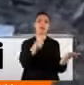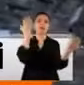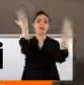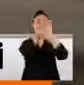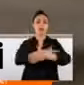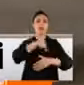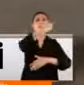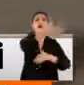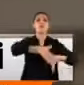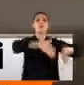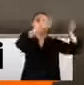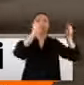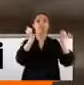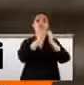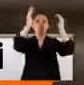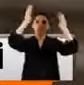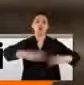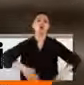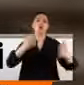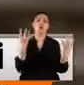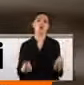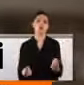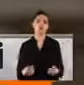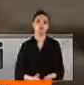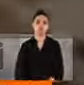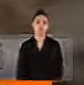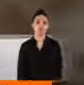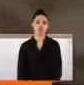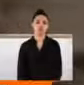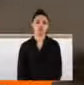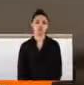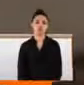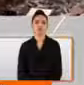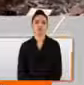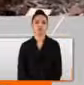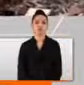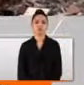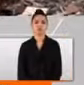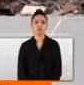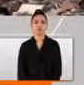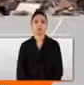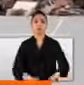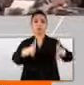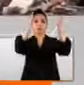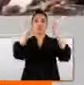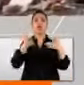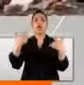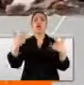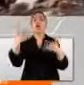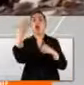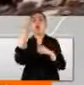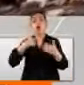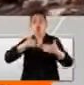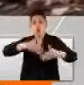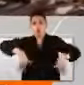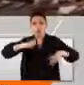yıkıldı. Gitti. Bina gitti. Gitti vallahi, bizim ev gitti. Sağlam bina da gitti. Binayı yıkmak için tedbirlerimizi aldık ama bina